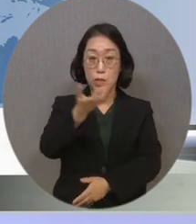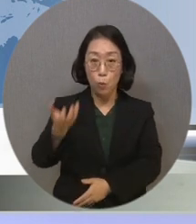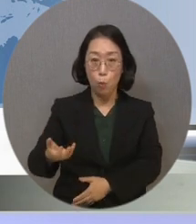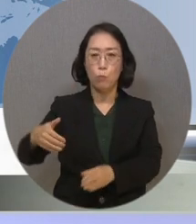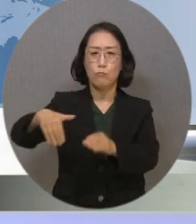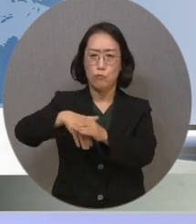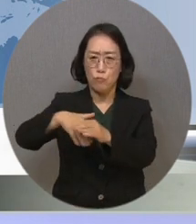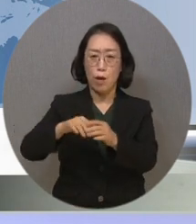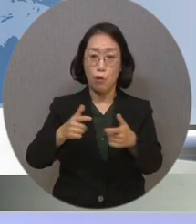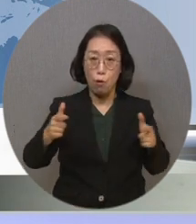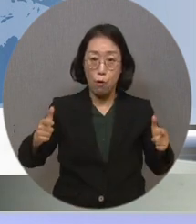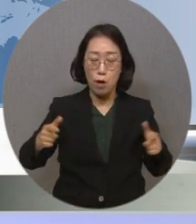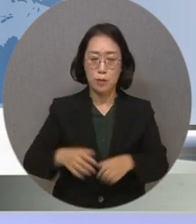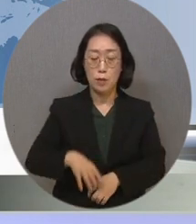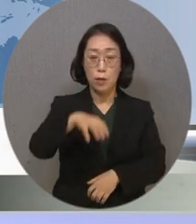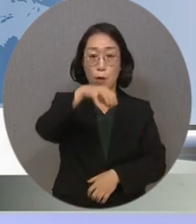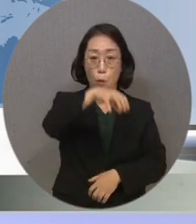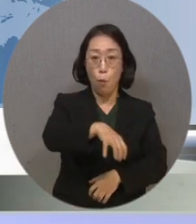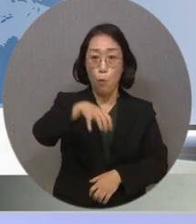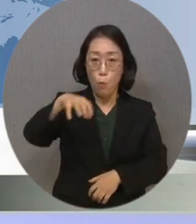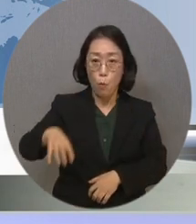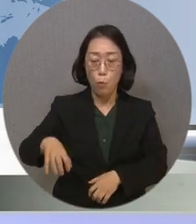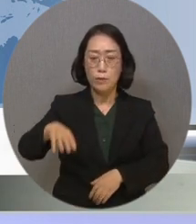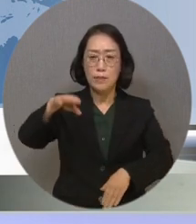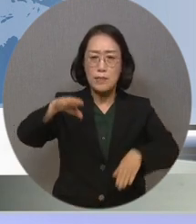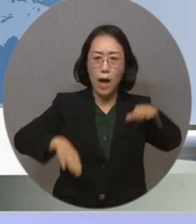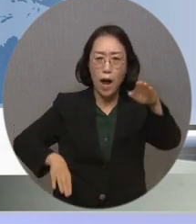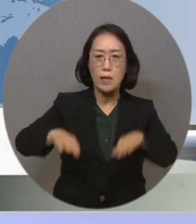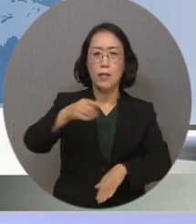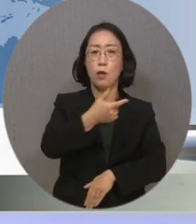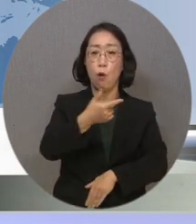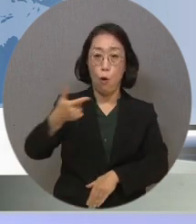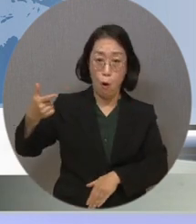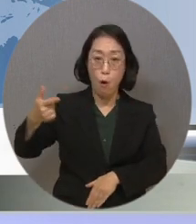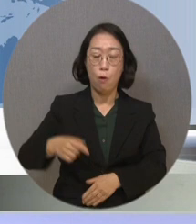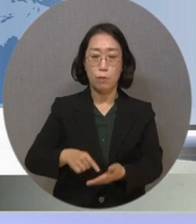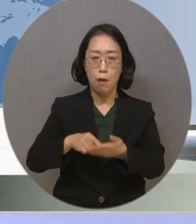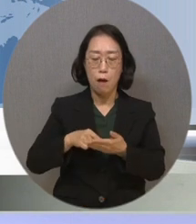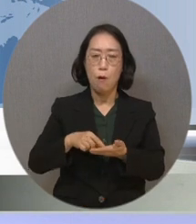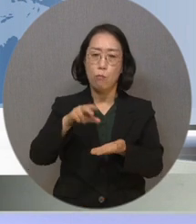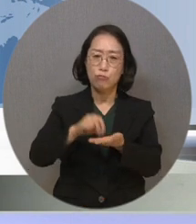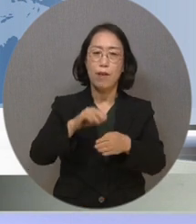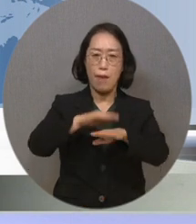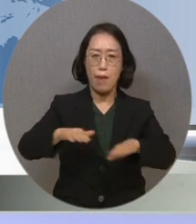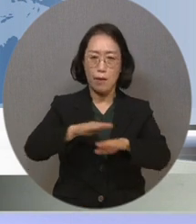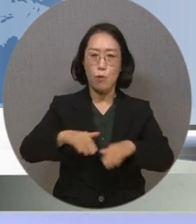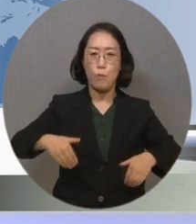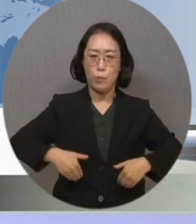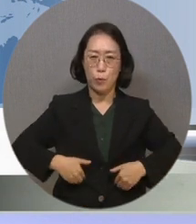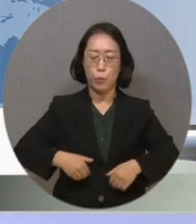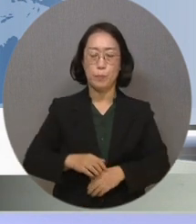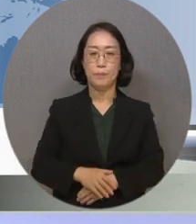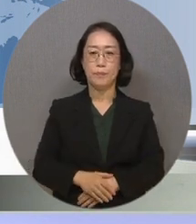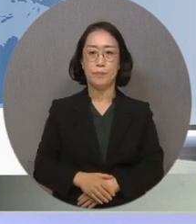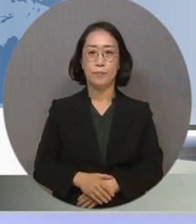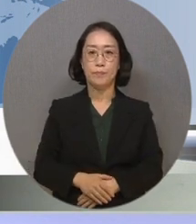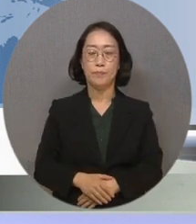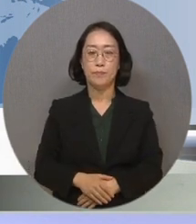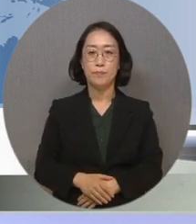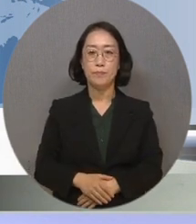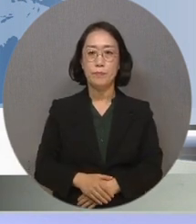문화생활 등 전 영역에서 지난해보다 격차가 더 벌어져 개선이 필요하다는 지적입니다 박성용